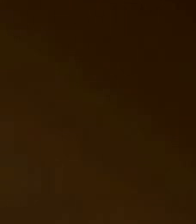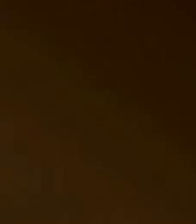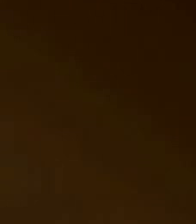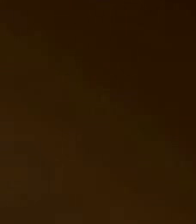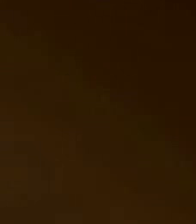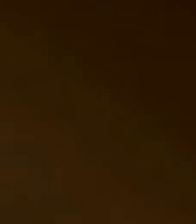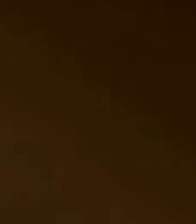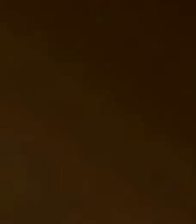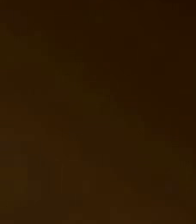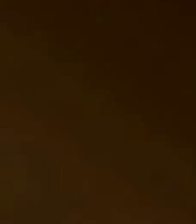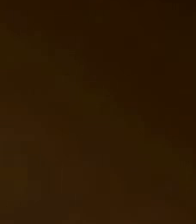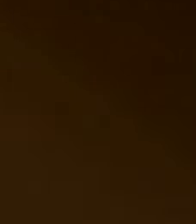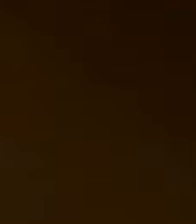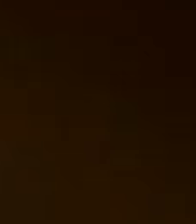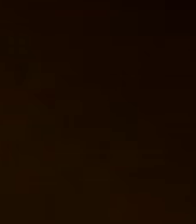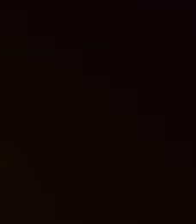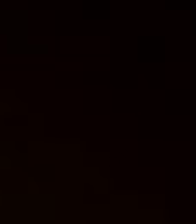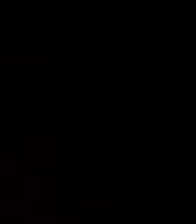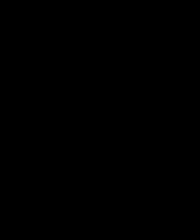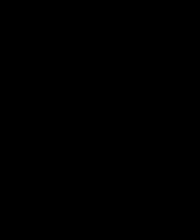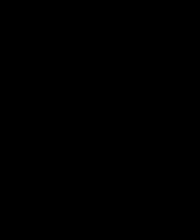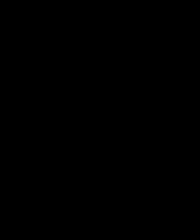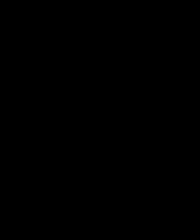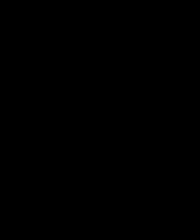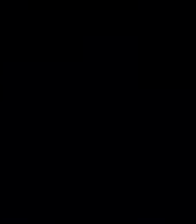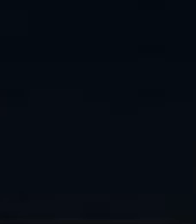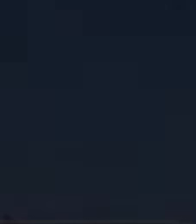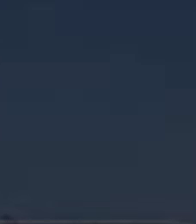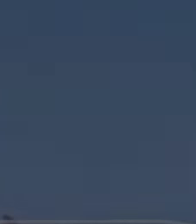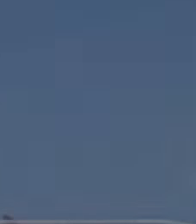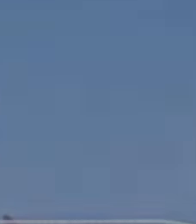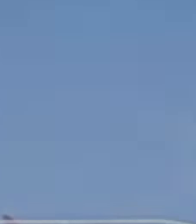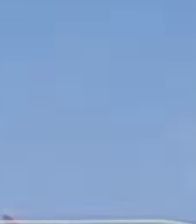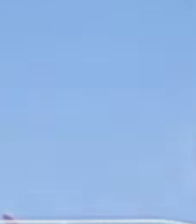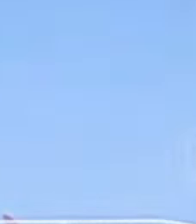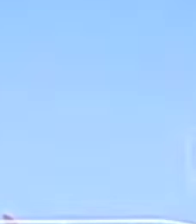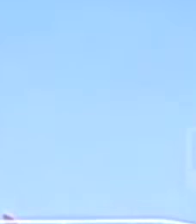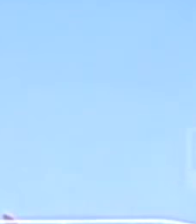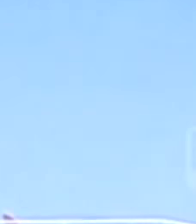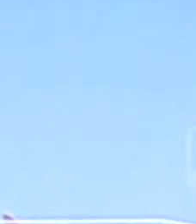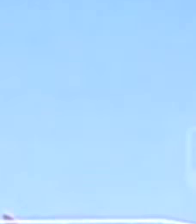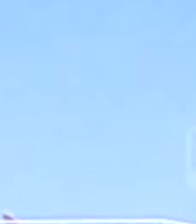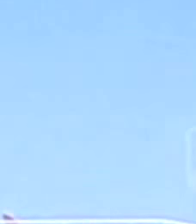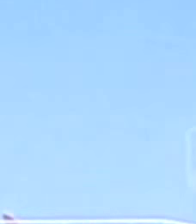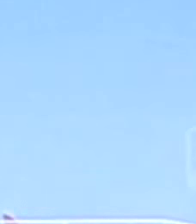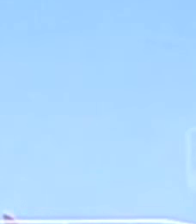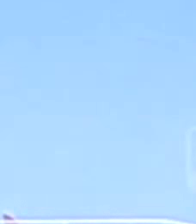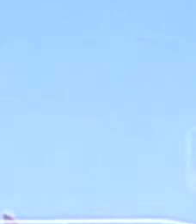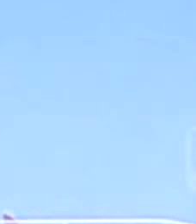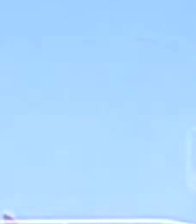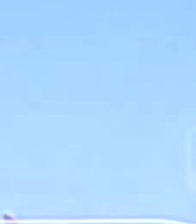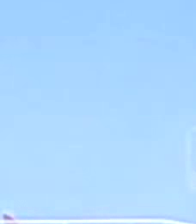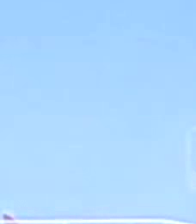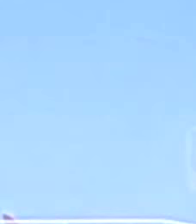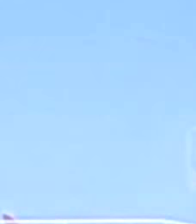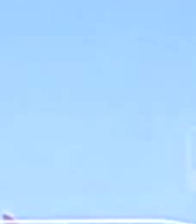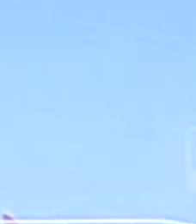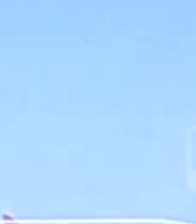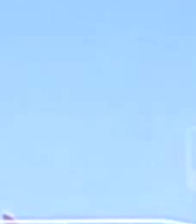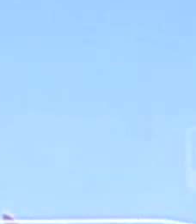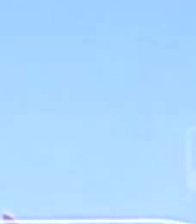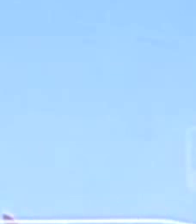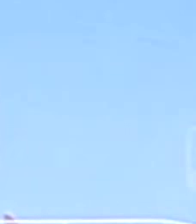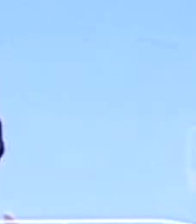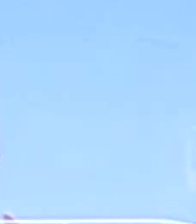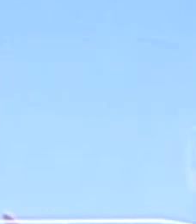그가 하나님에게서 낳기 때문입니다 저는 오늘 여러분에게 우리가 아 쉽게 잘못 가지고